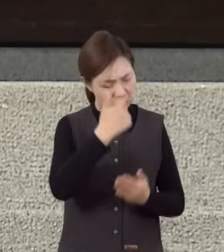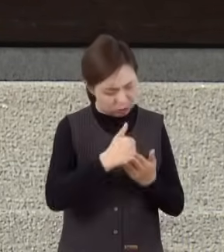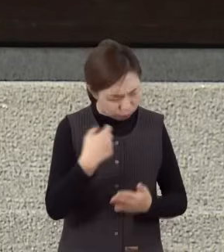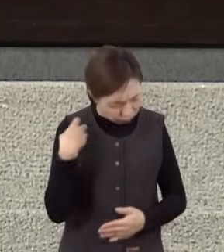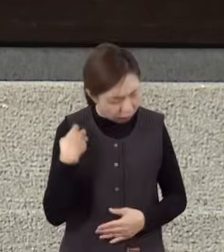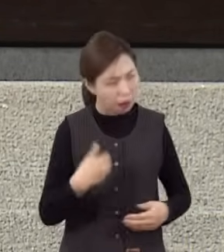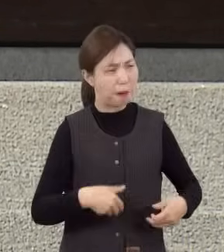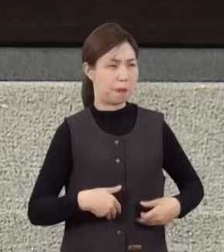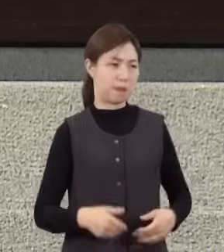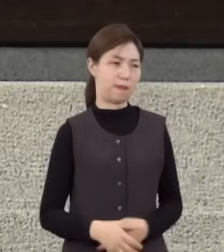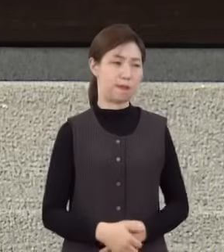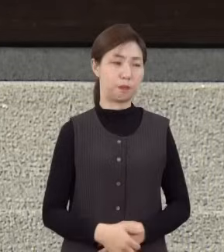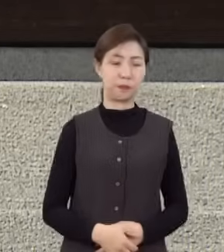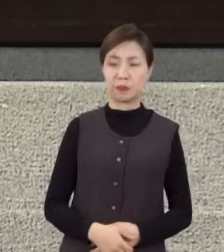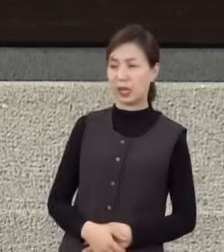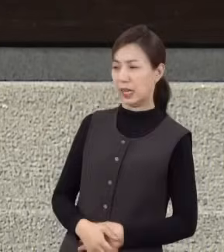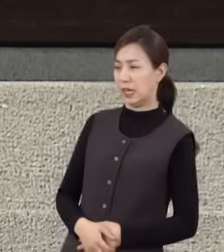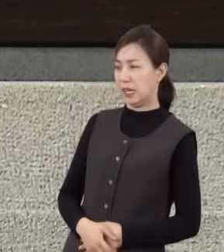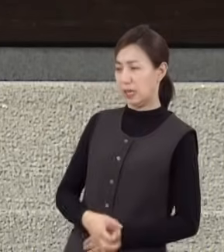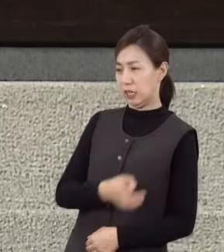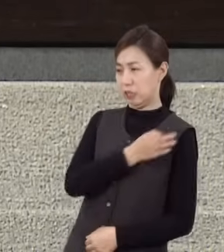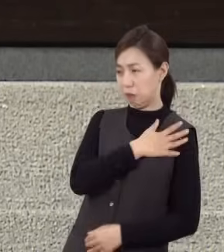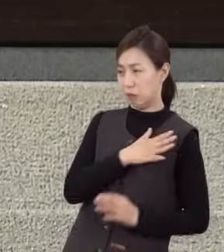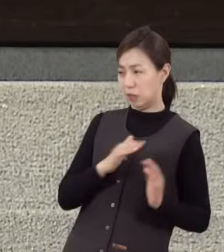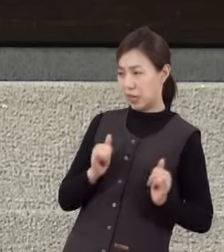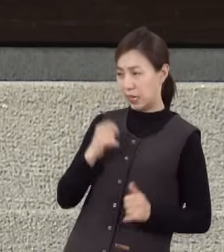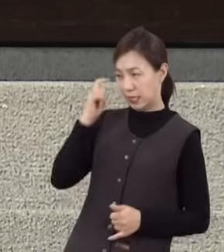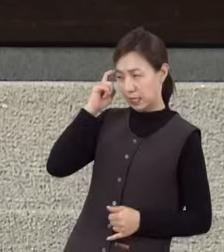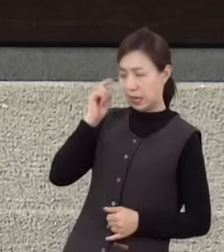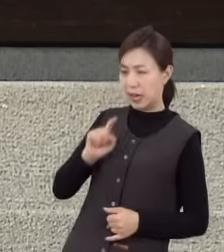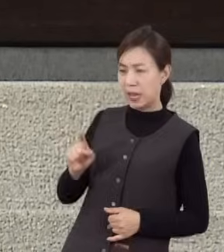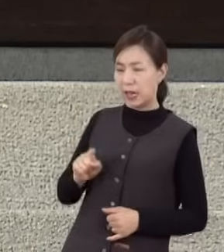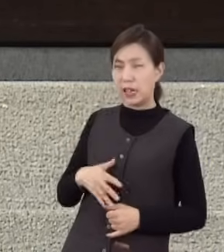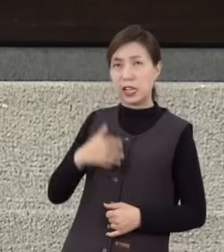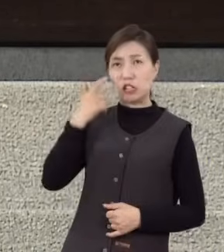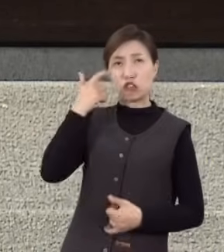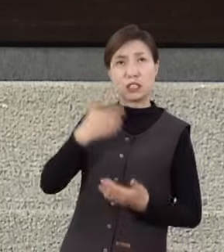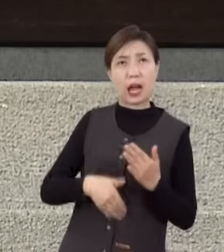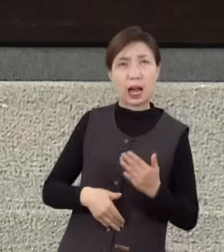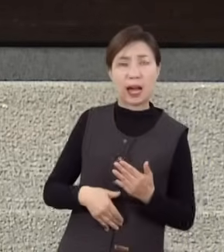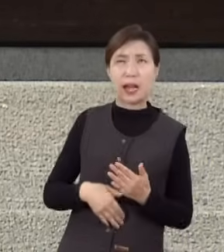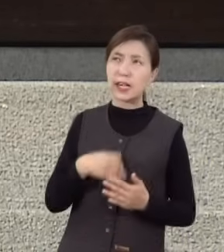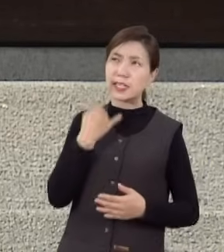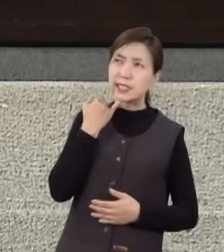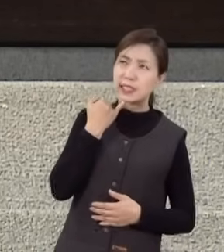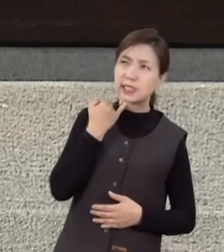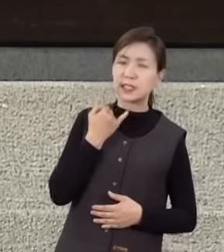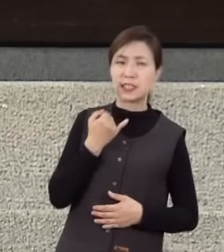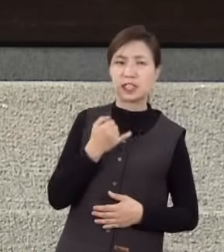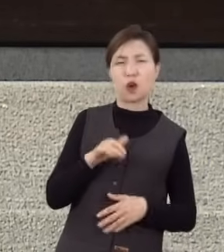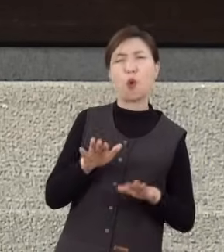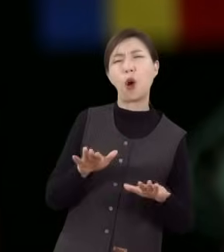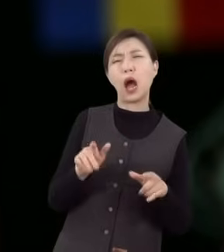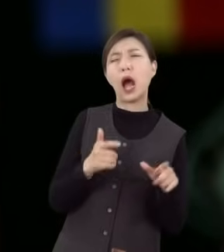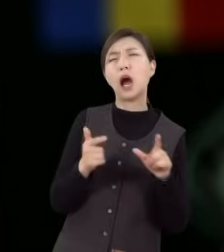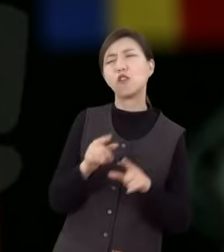이 장자가, 이 부자가 아직 며칠이 남았어요? 6일이 남았어요. 그리고 또 어떤 생각이